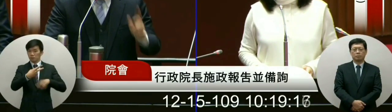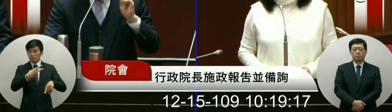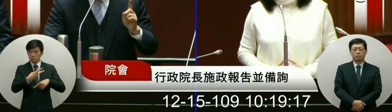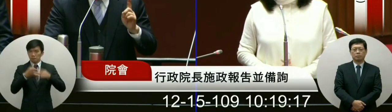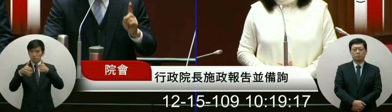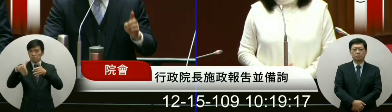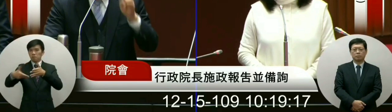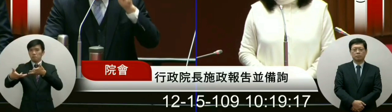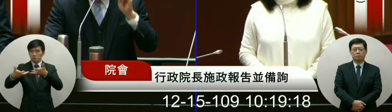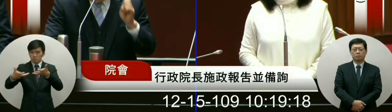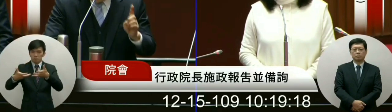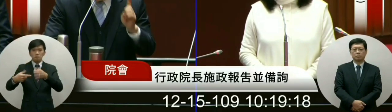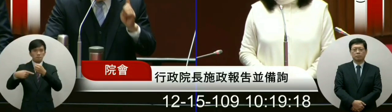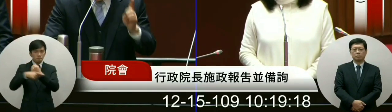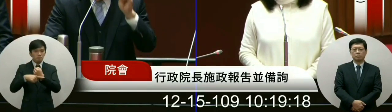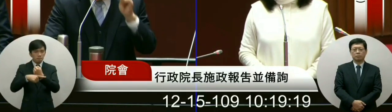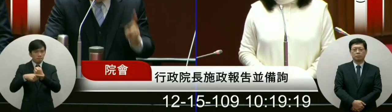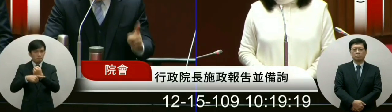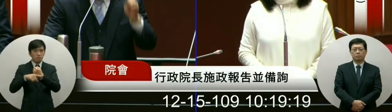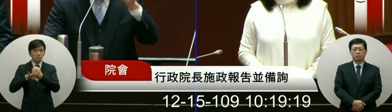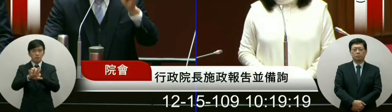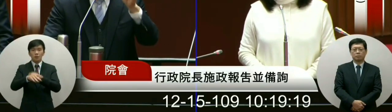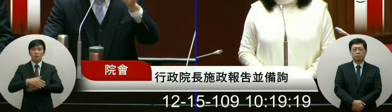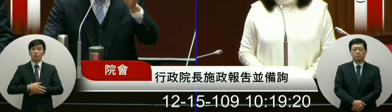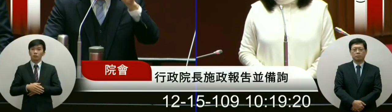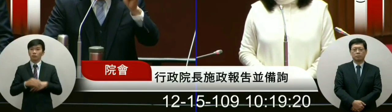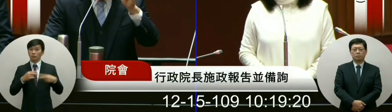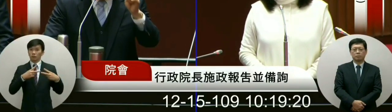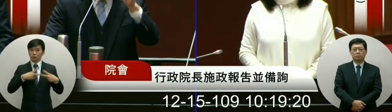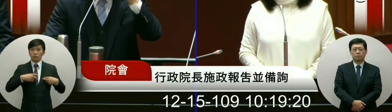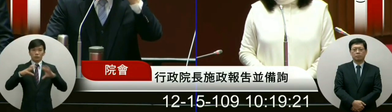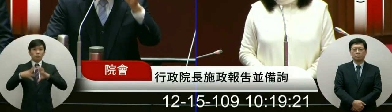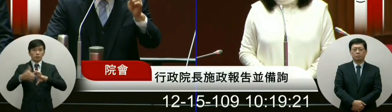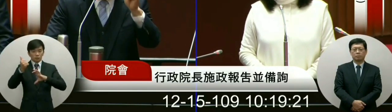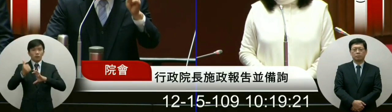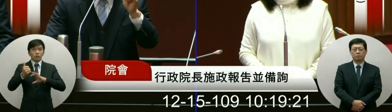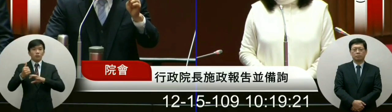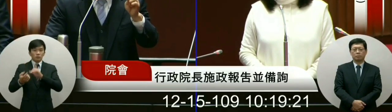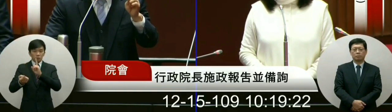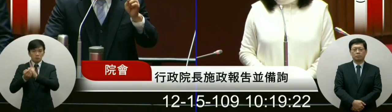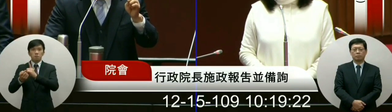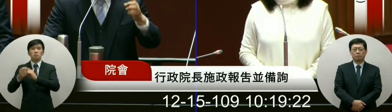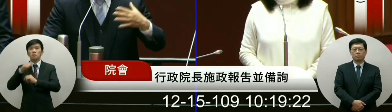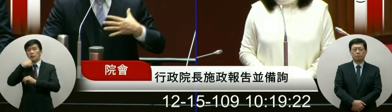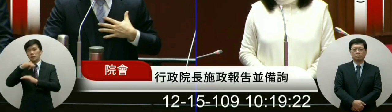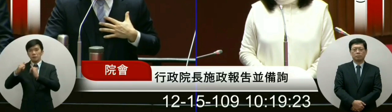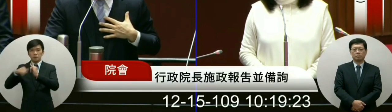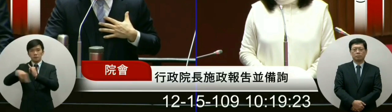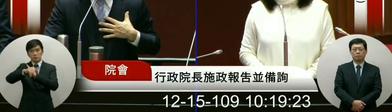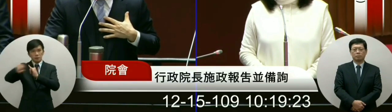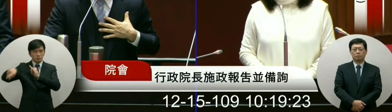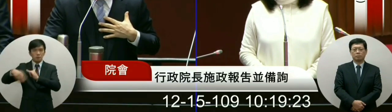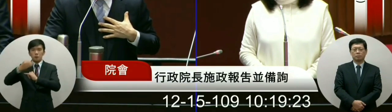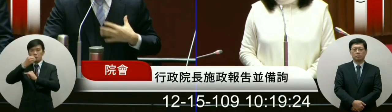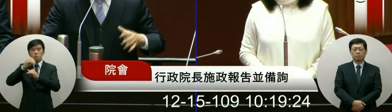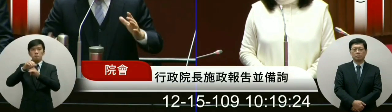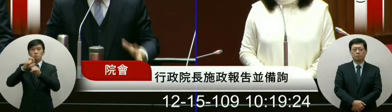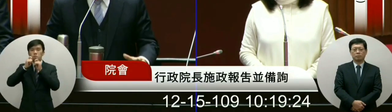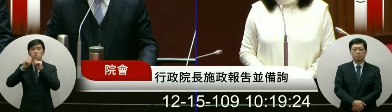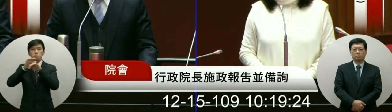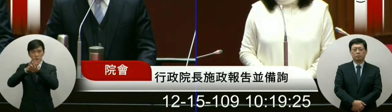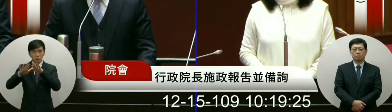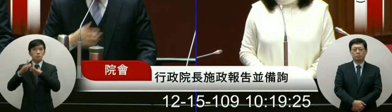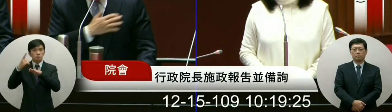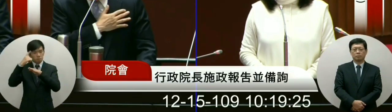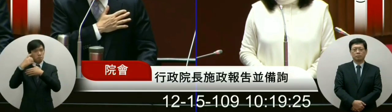谈，蔡总统绝对把台湾人民食品安全放在心中。